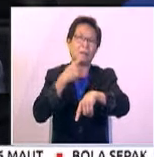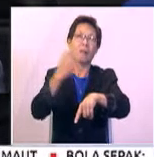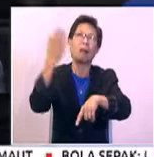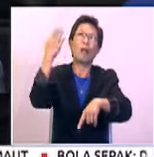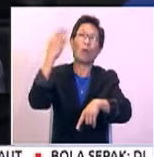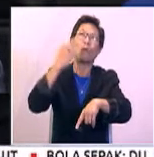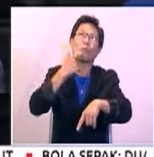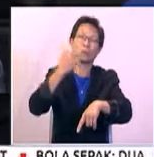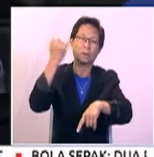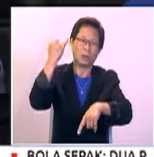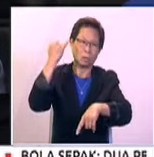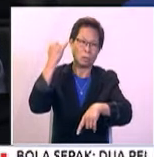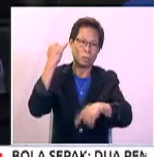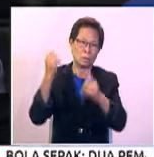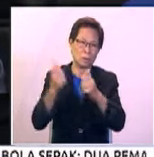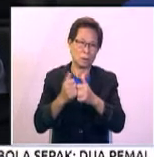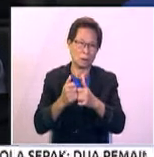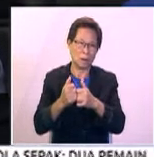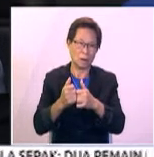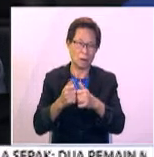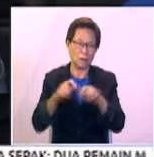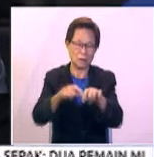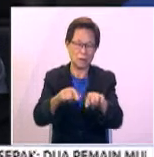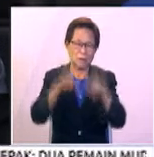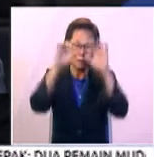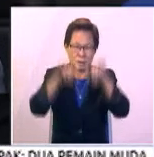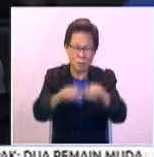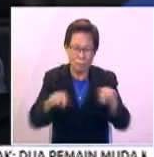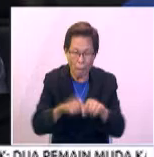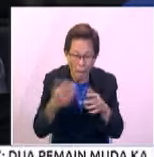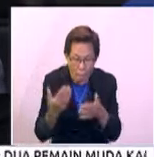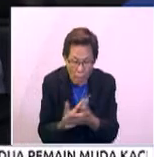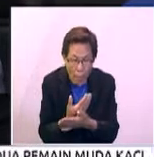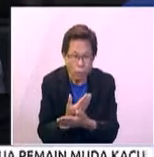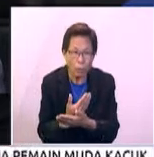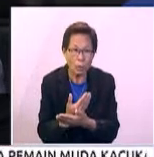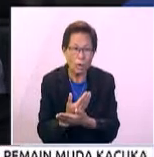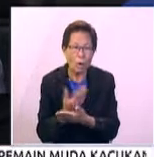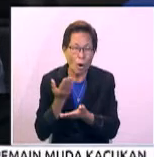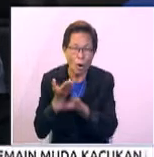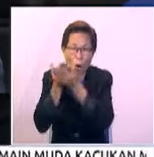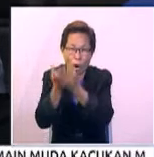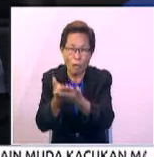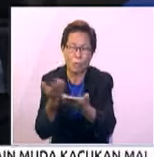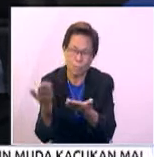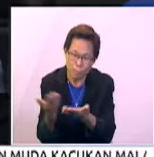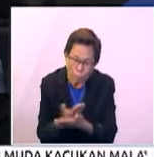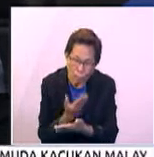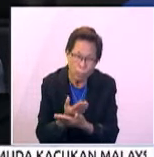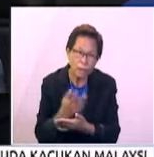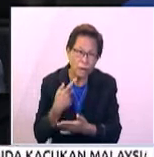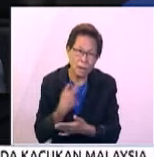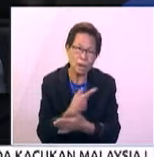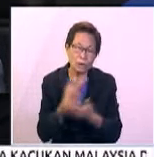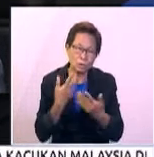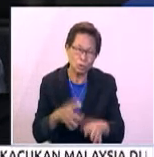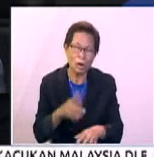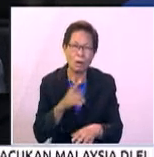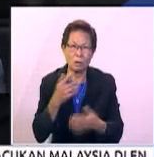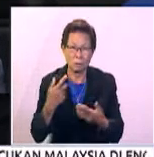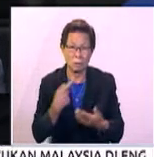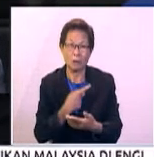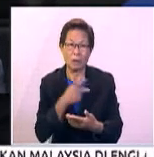tahun hadapan dengan platform yang baru kita ataupun dengan offering yang baru, kita sudah pasti